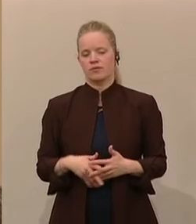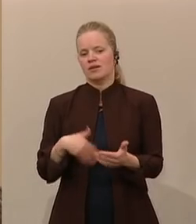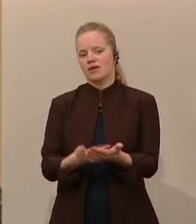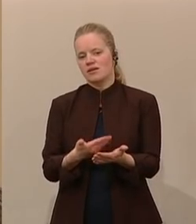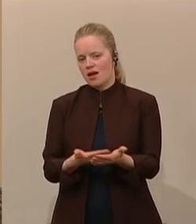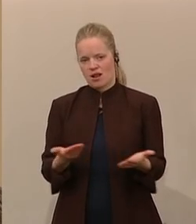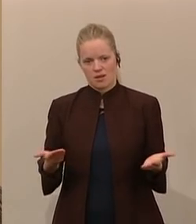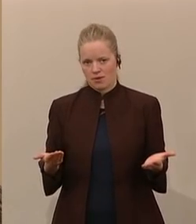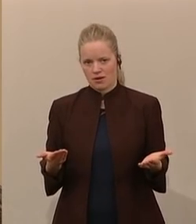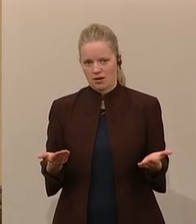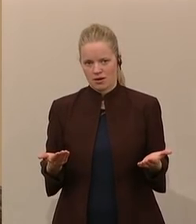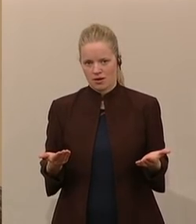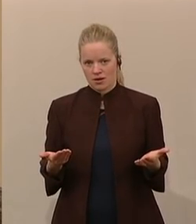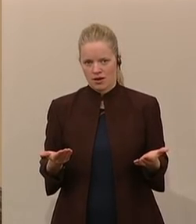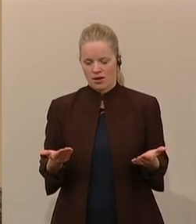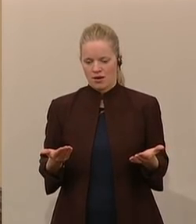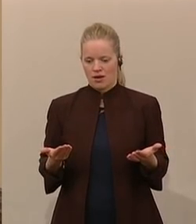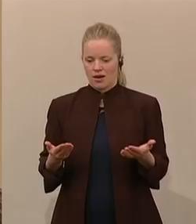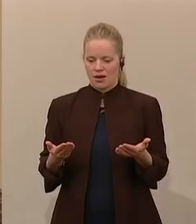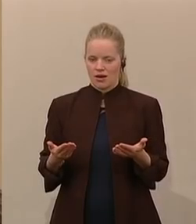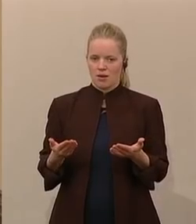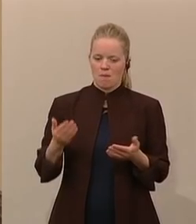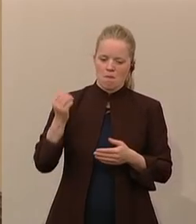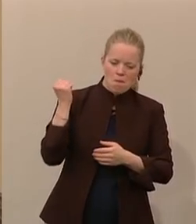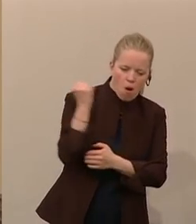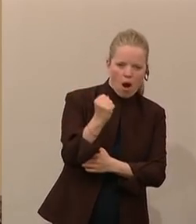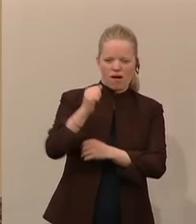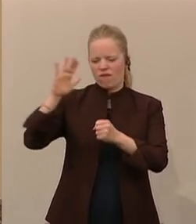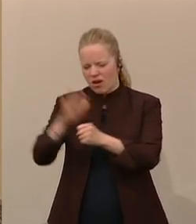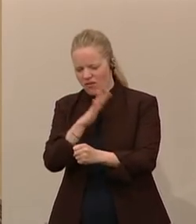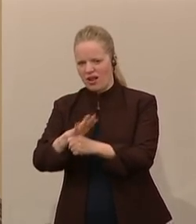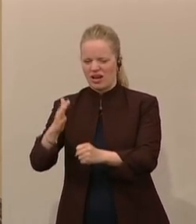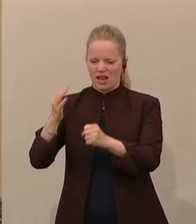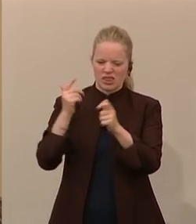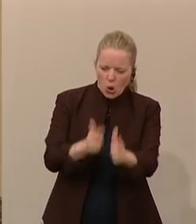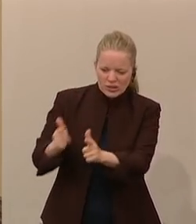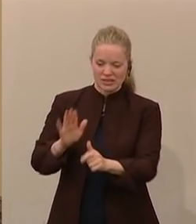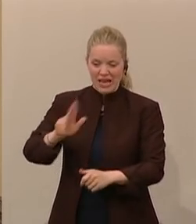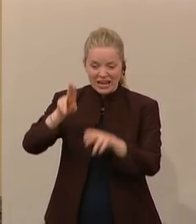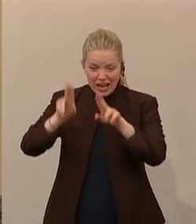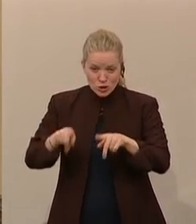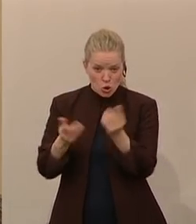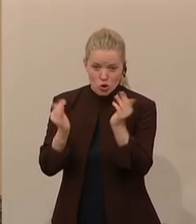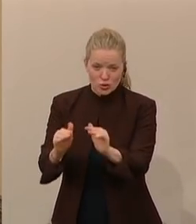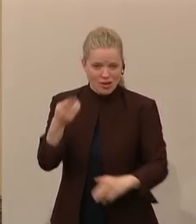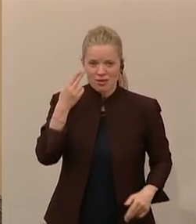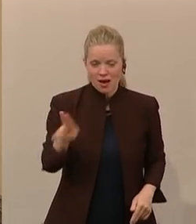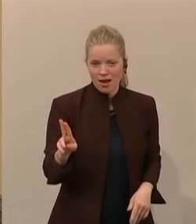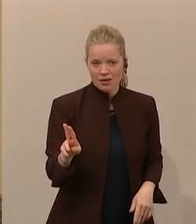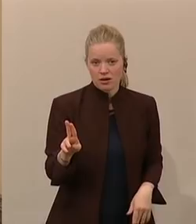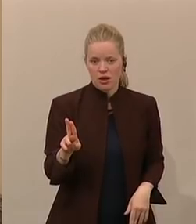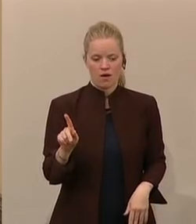wir brauchen nicht die Rechte von Mördern, Vergewaltigern und Terroristen schützen. Was wir müssen, und dazu sind wir